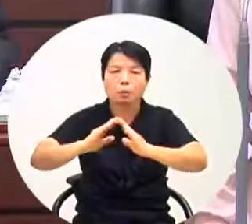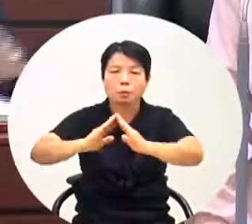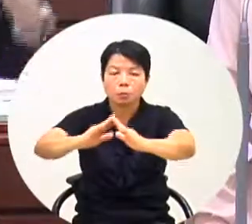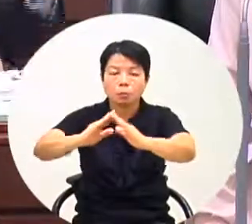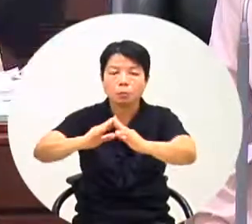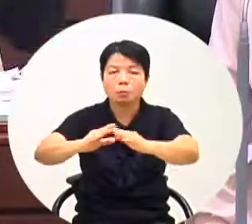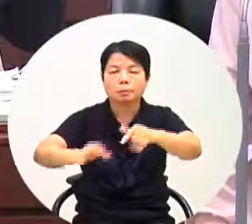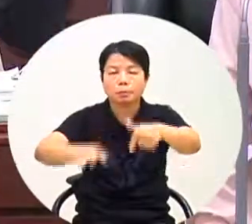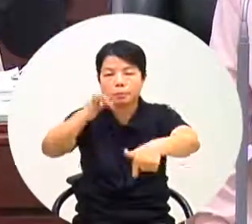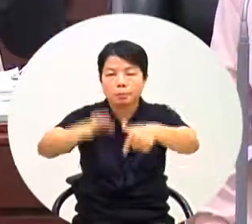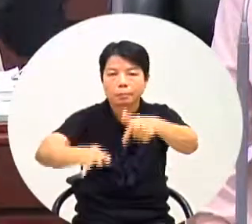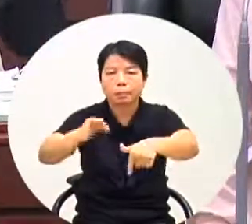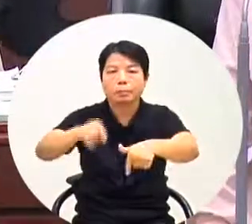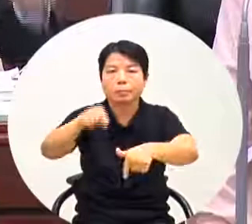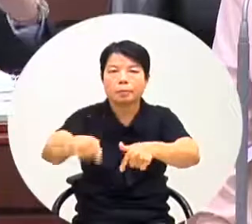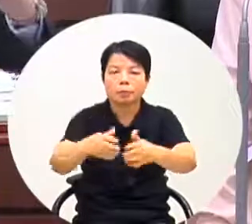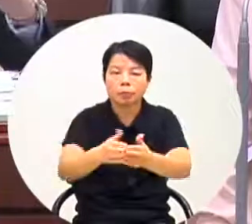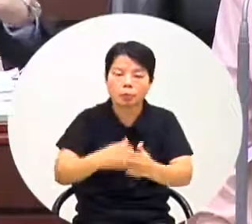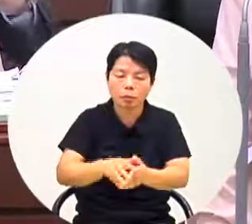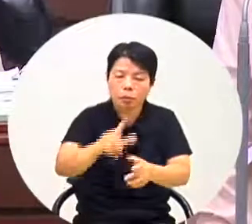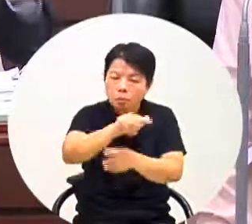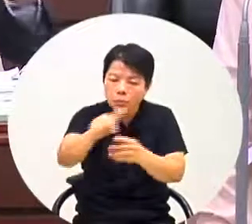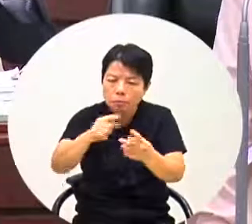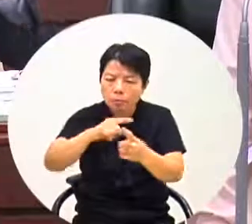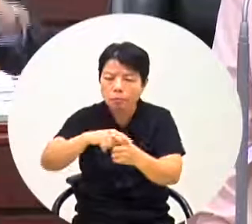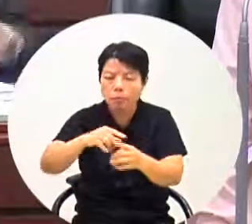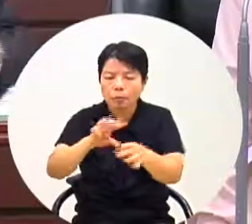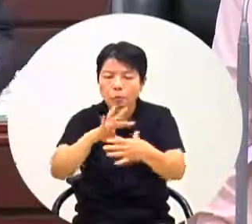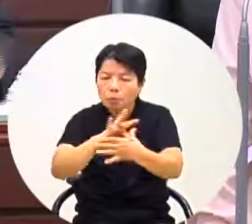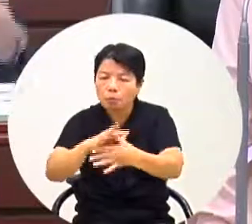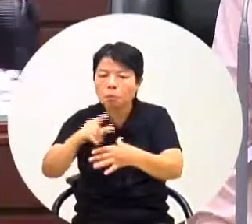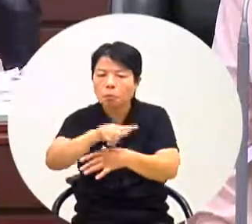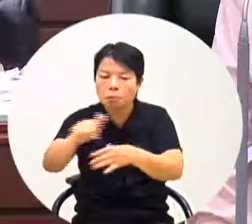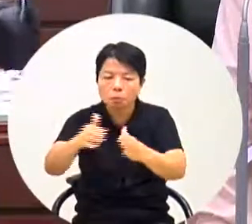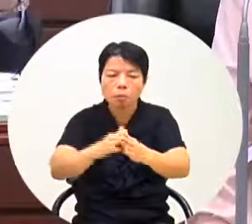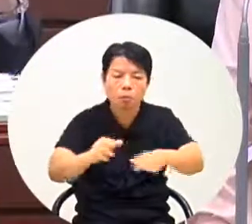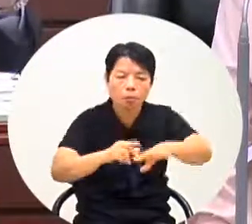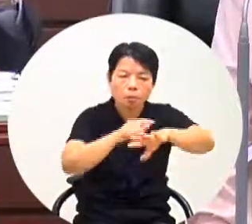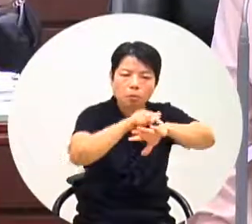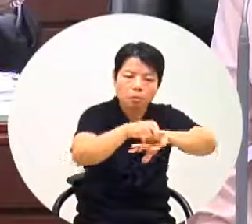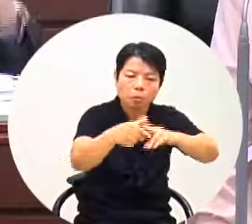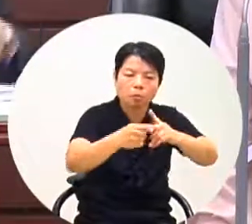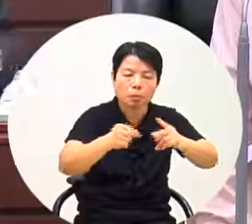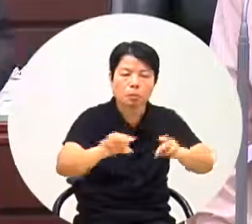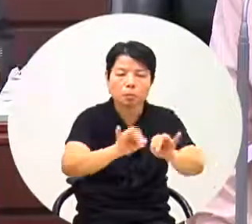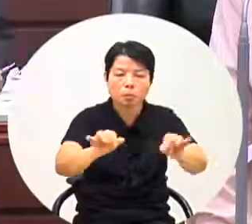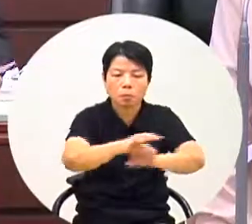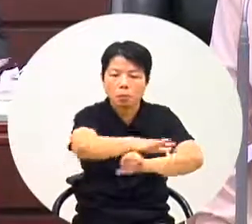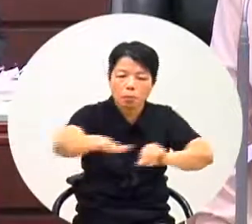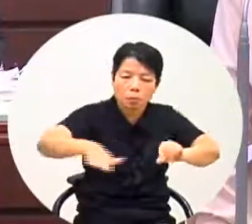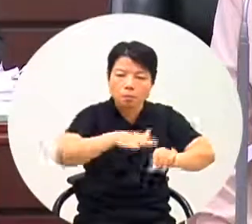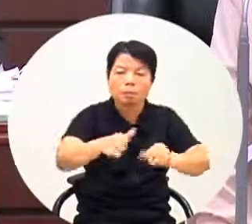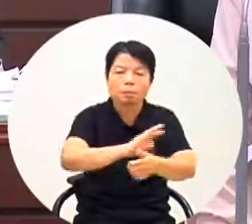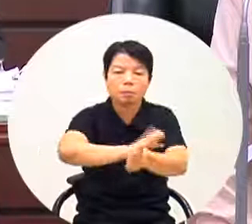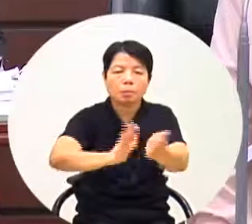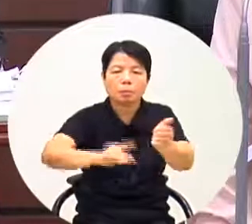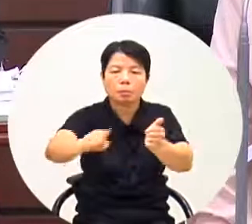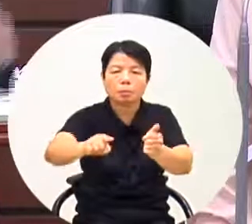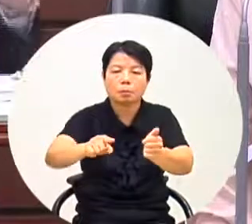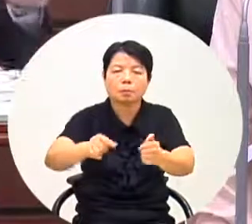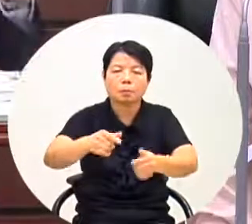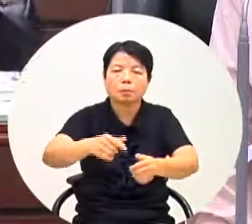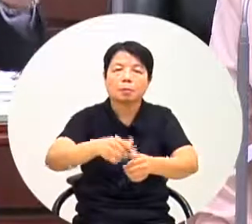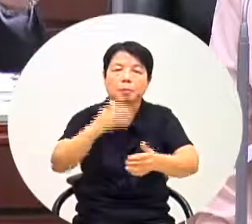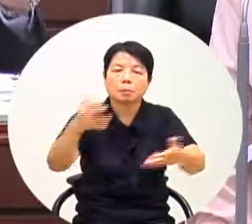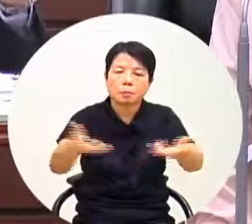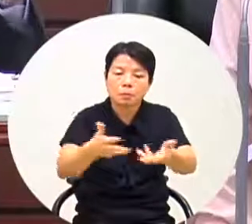那个它依照它的材质、依照它的结构、依照它楼层数、楼地的面积，会影响到它整个建筑补偿的经费。我